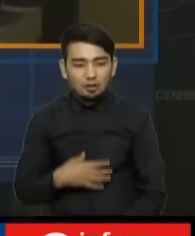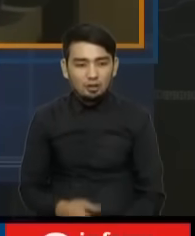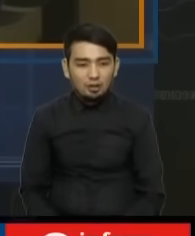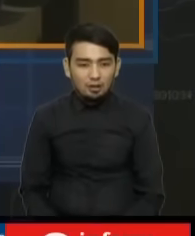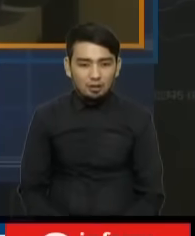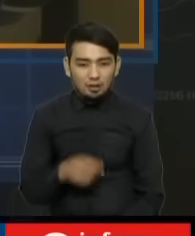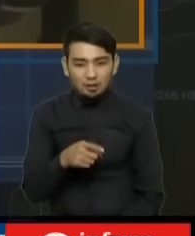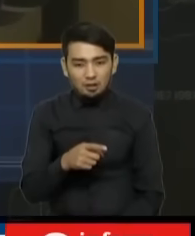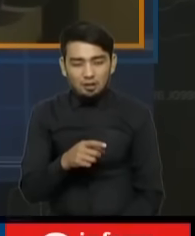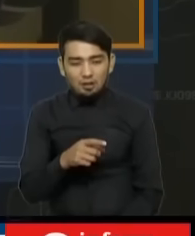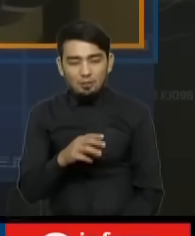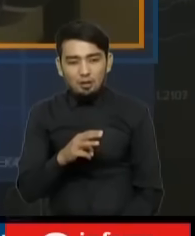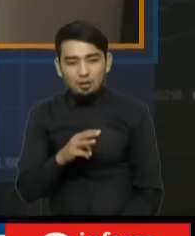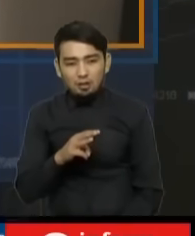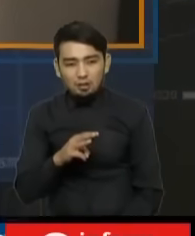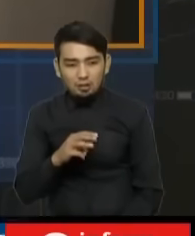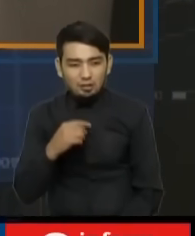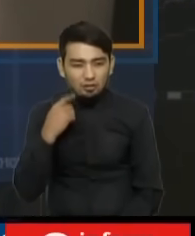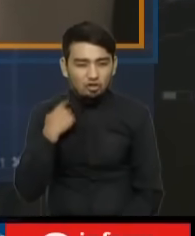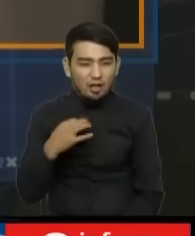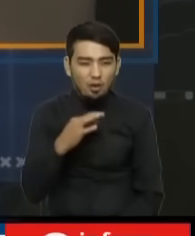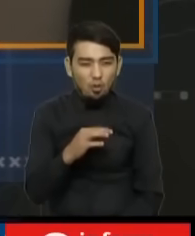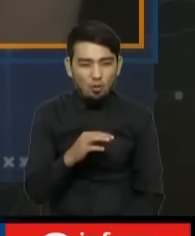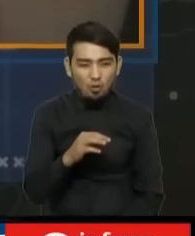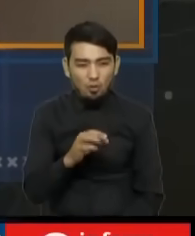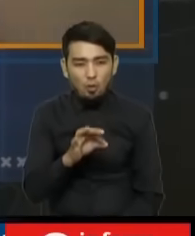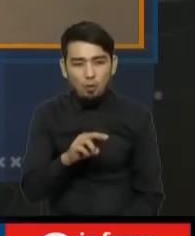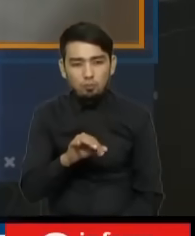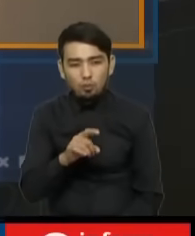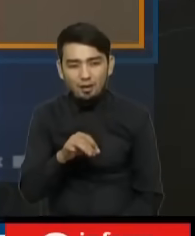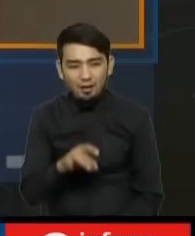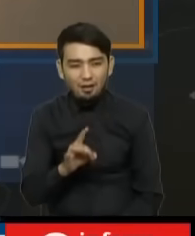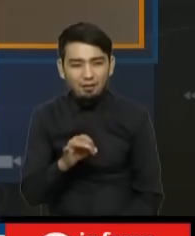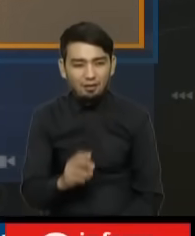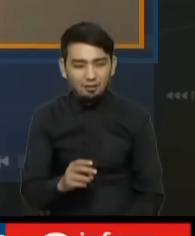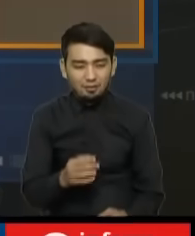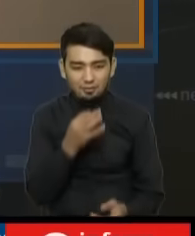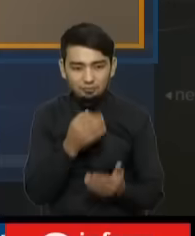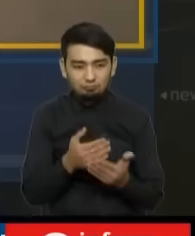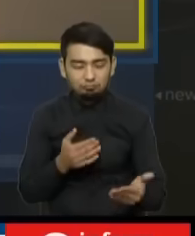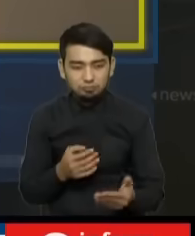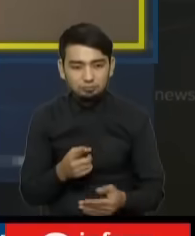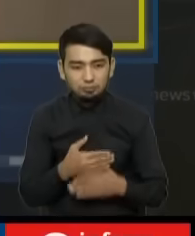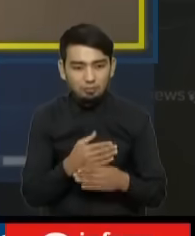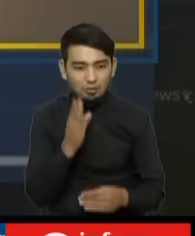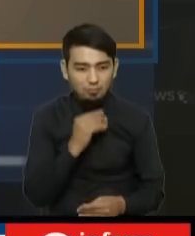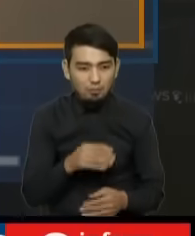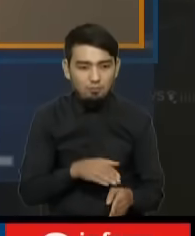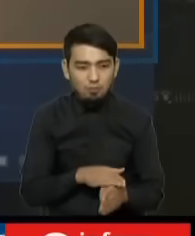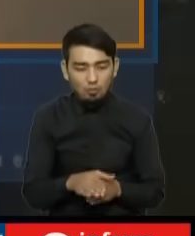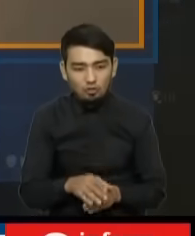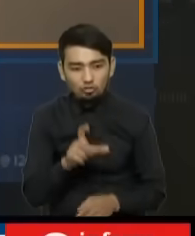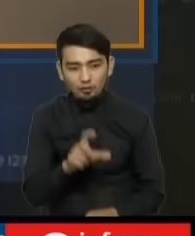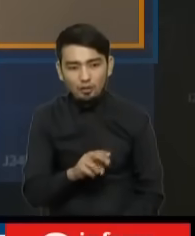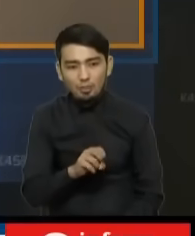мойны қатерлігі ісігі бұл толығымен алдын алуға болатын ауру болып келеді. Бұл ауруды толығыменен адам